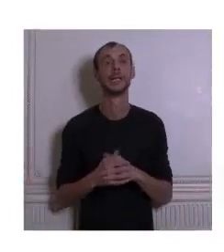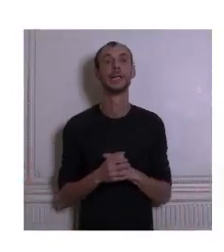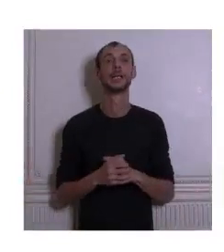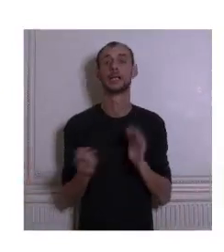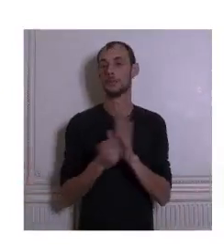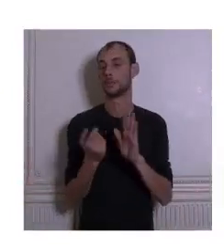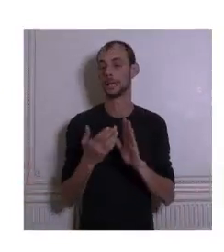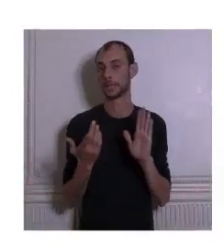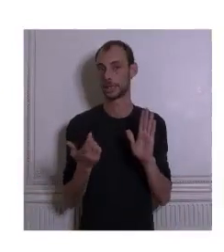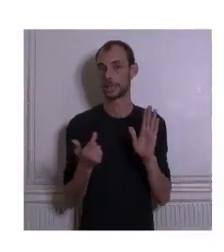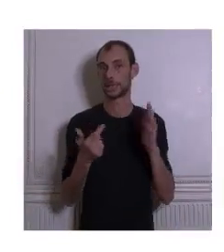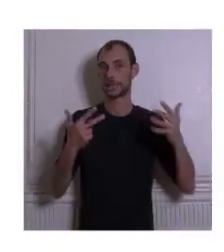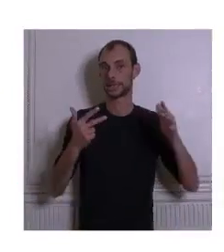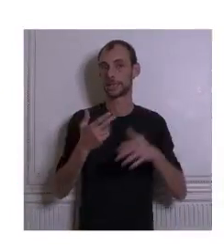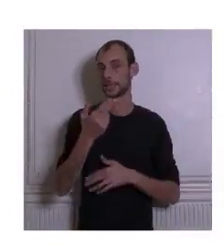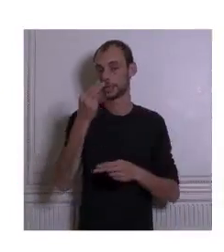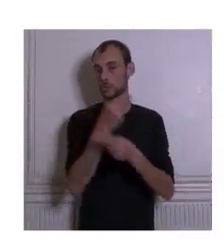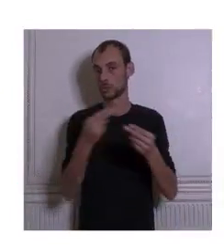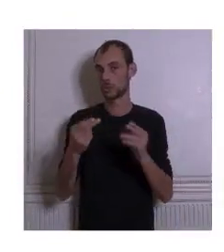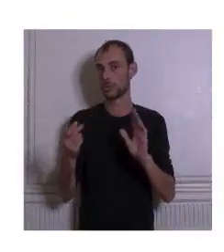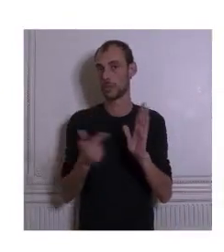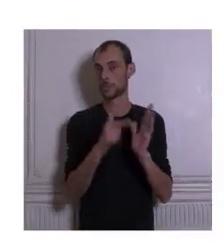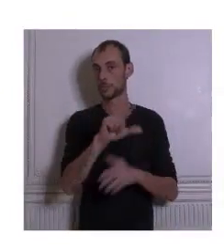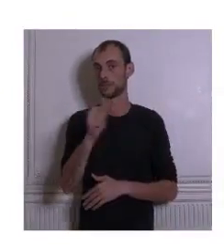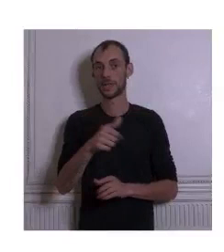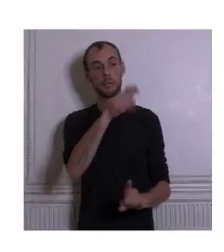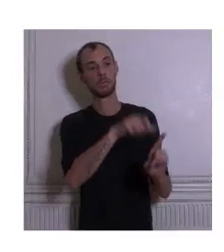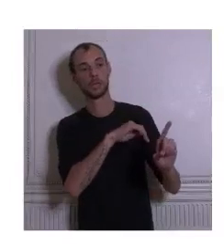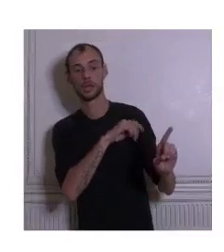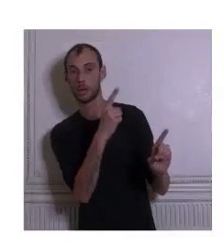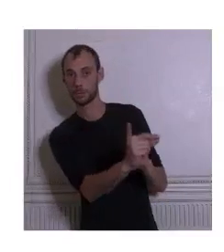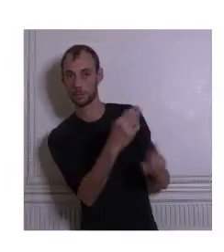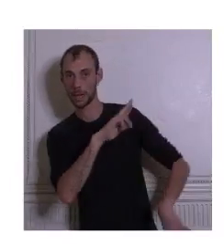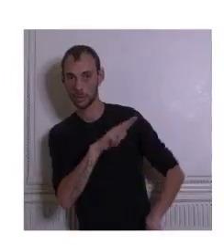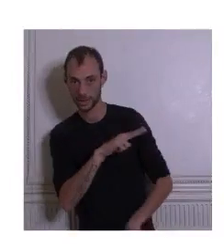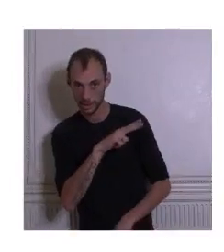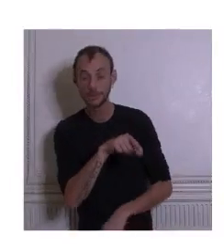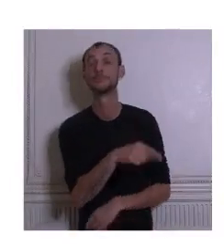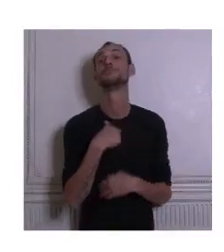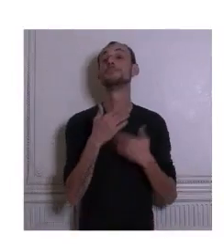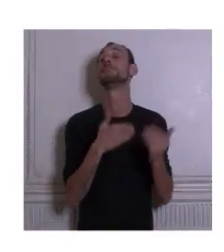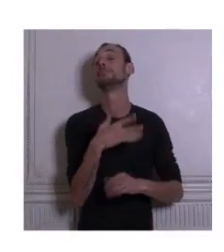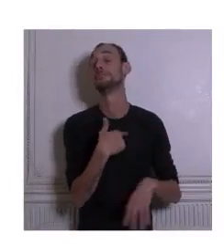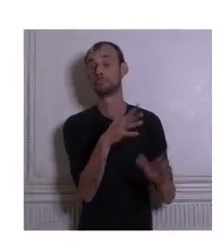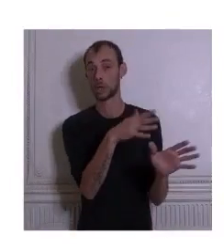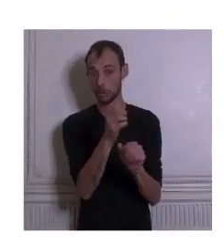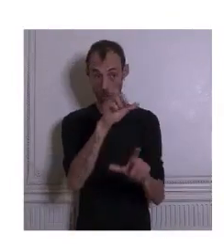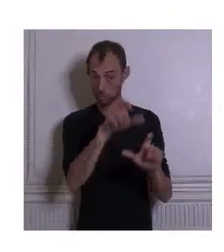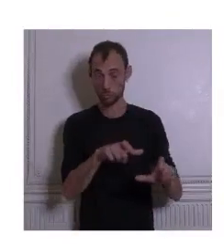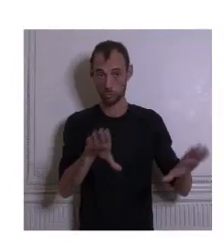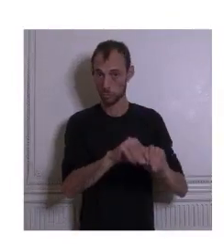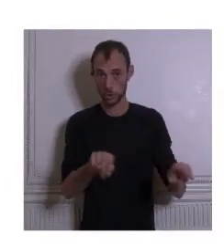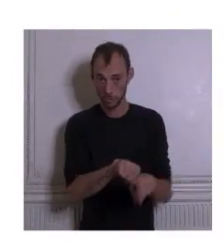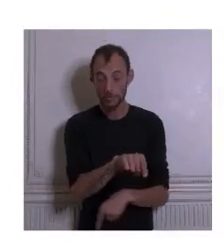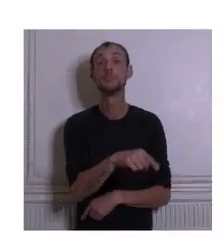Donc là, suite au départ de l'agent titulaire du poste qui a bénéficié d'une mobilité interne, la collectivité en l'absence